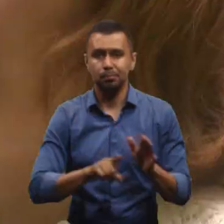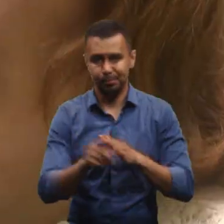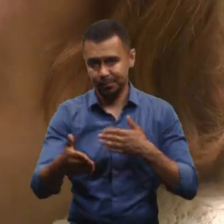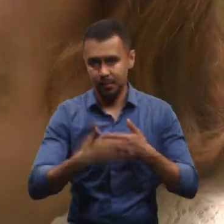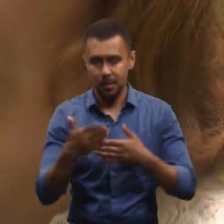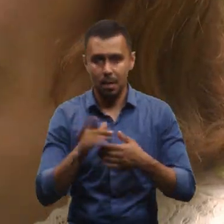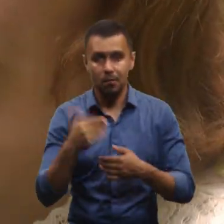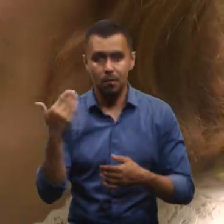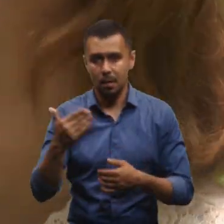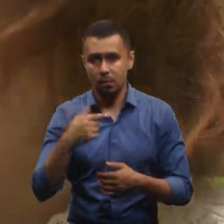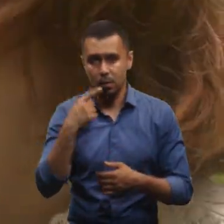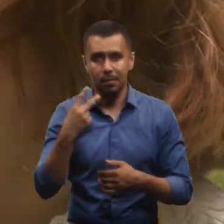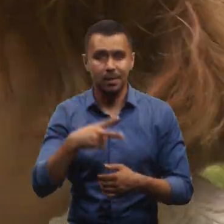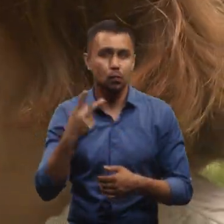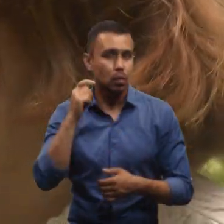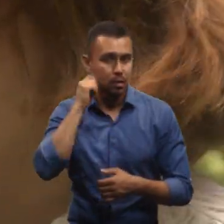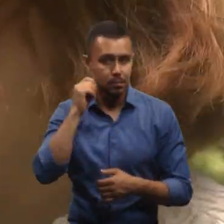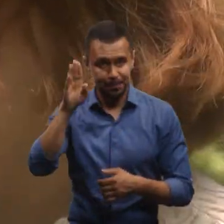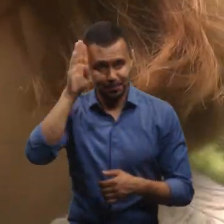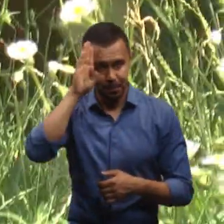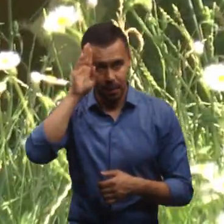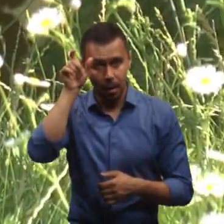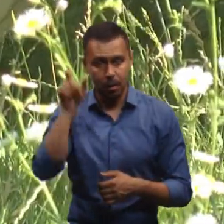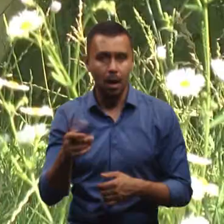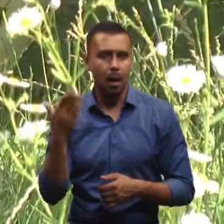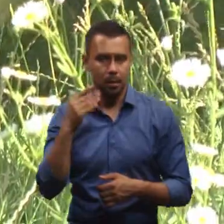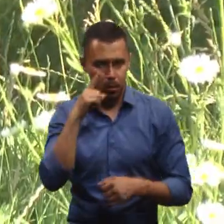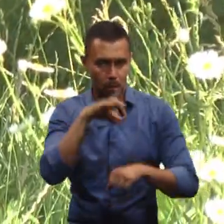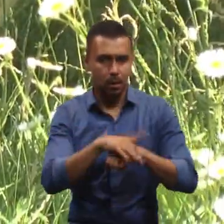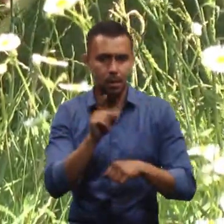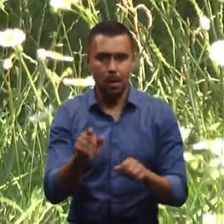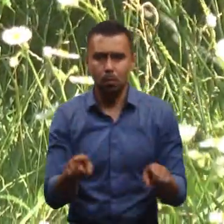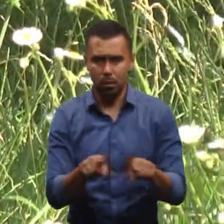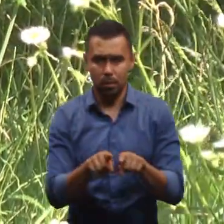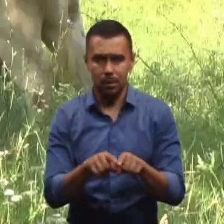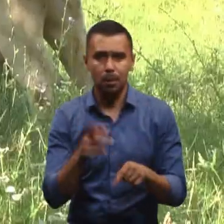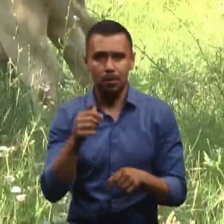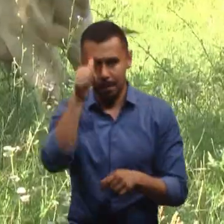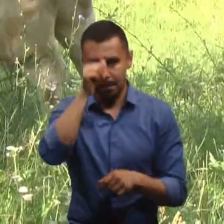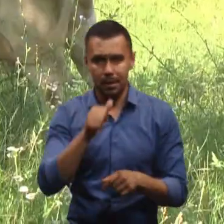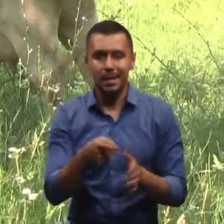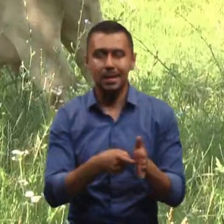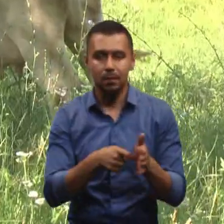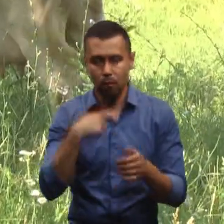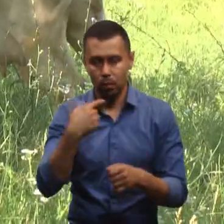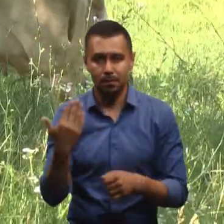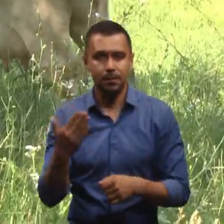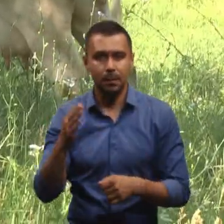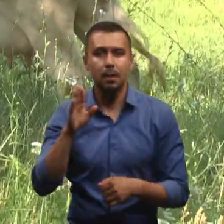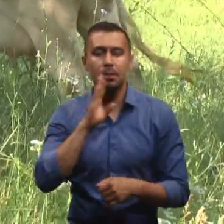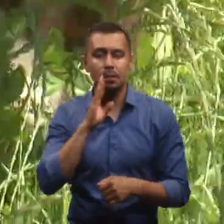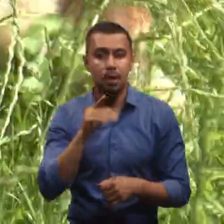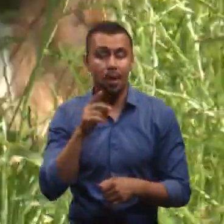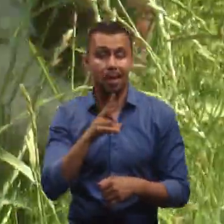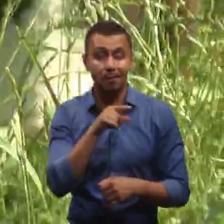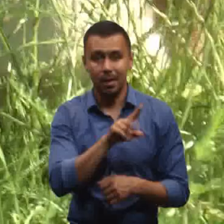відповідальності. Адже, за її словами, 22-річного чоловіка і раніше помічали за подібним. За півтора місяця слідства, каже Людмила Булка, ні